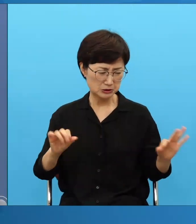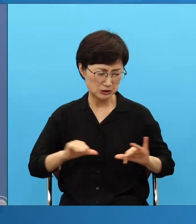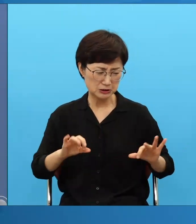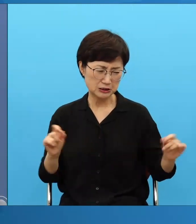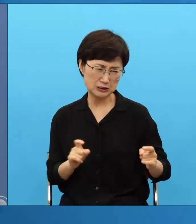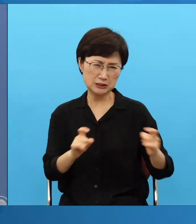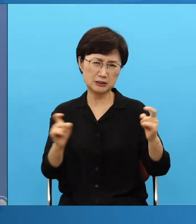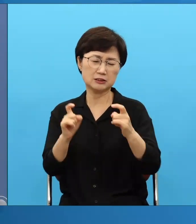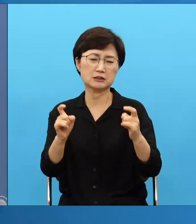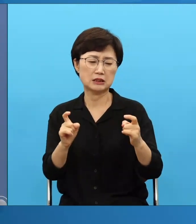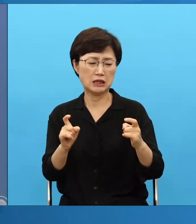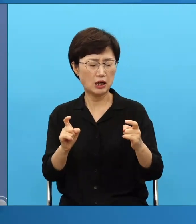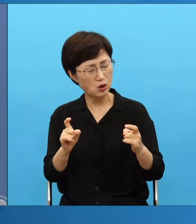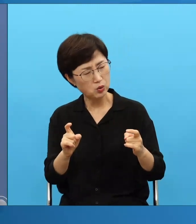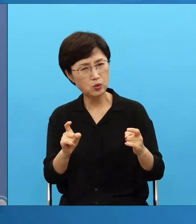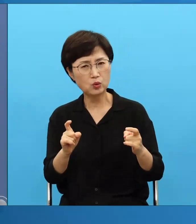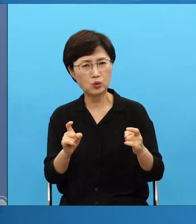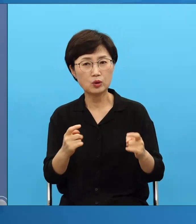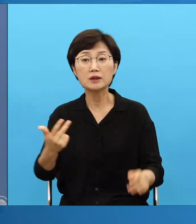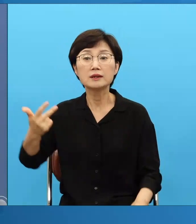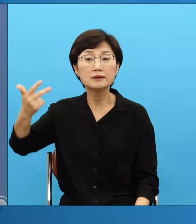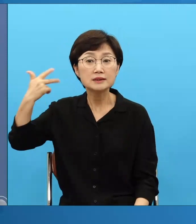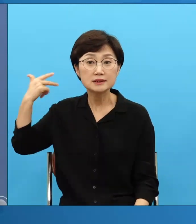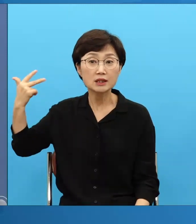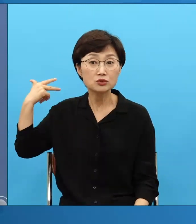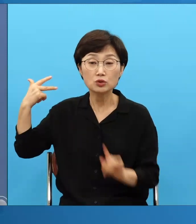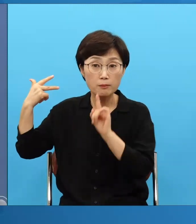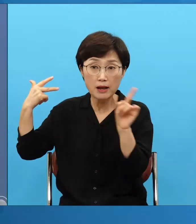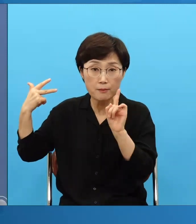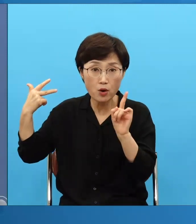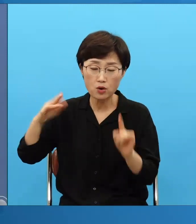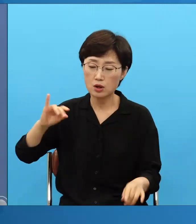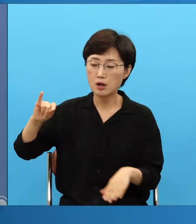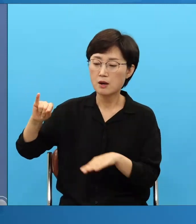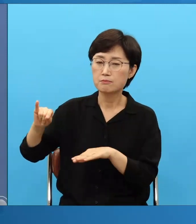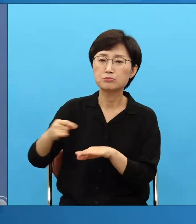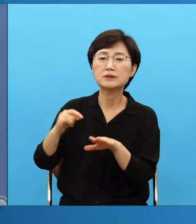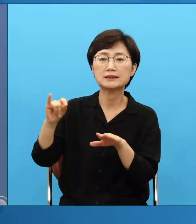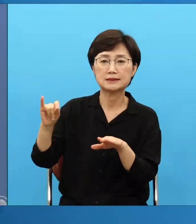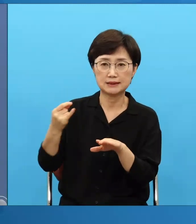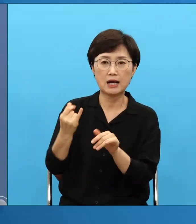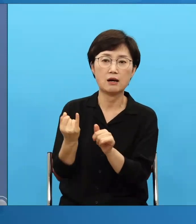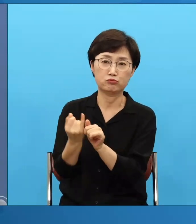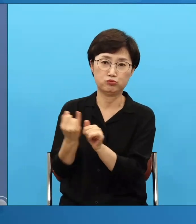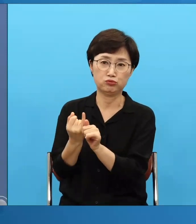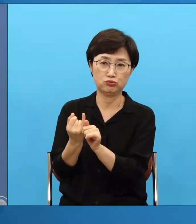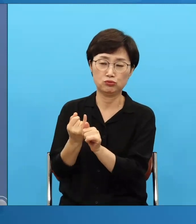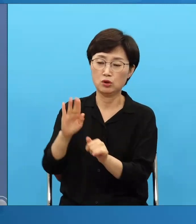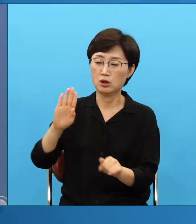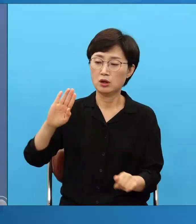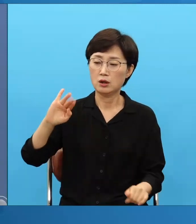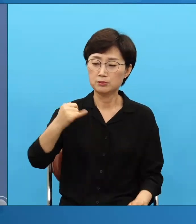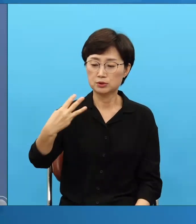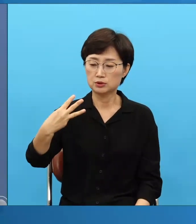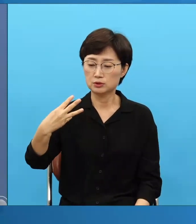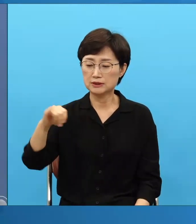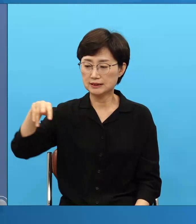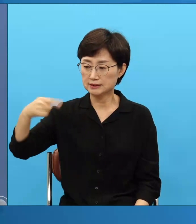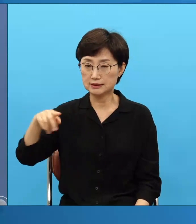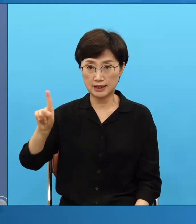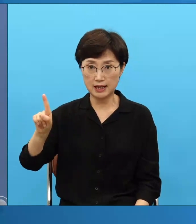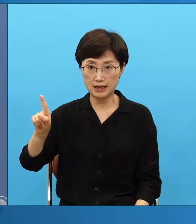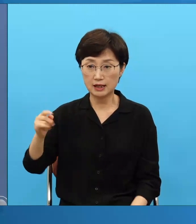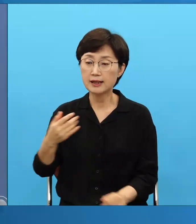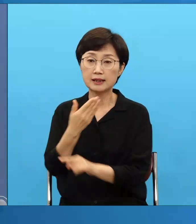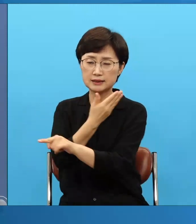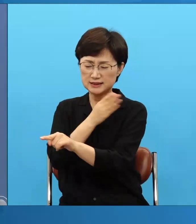그래서 지난 주일에는 브리스가 부부 같은 인물이 나오니까 완전히 최고의 응답을 받게 됐다는 내용이었습니다. And so last week the content was